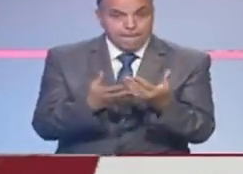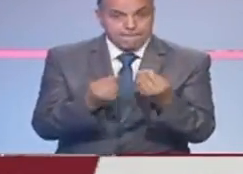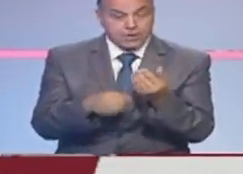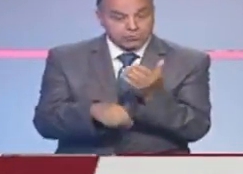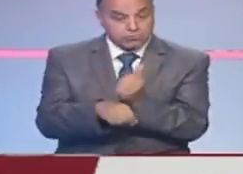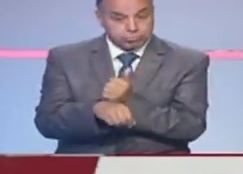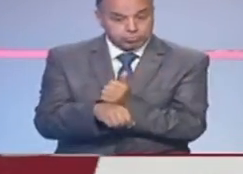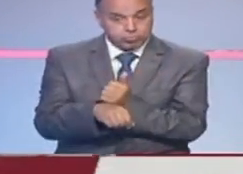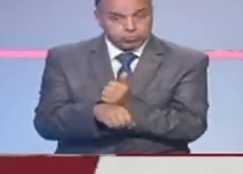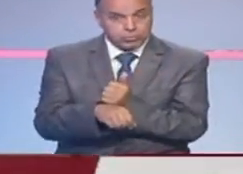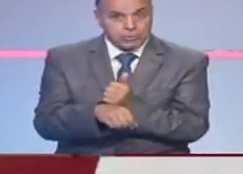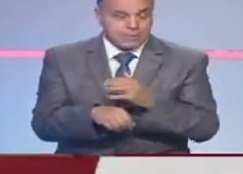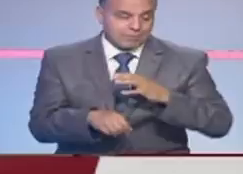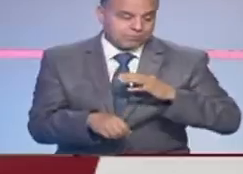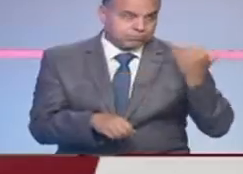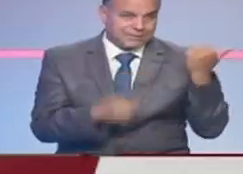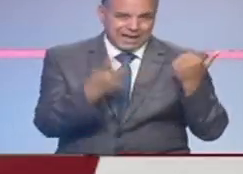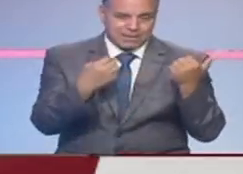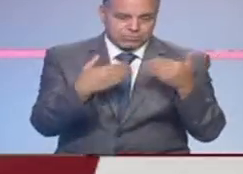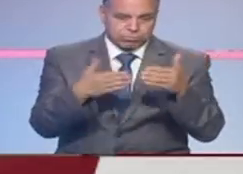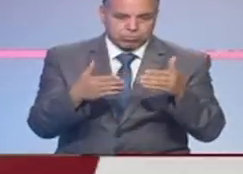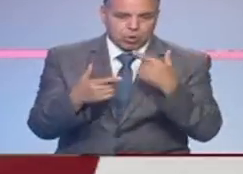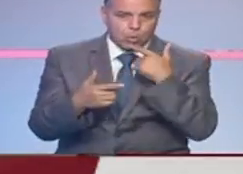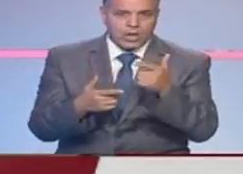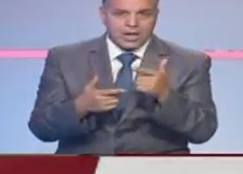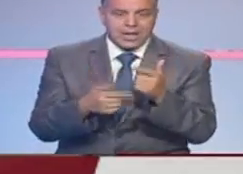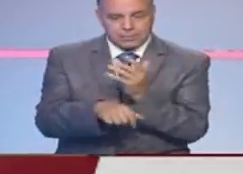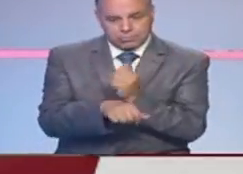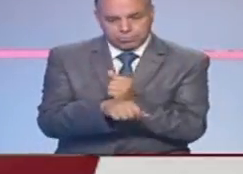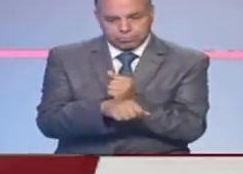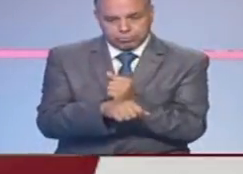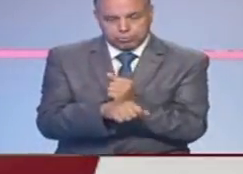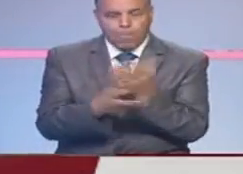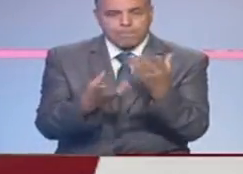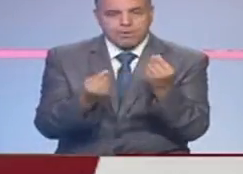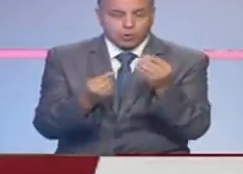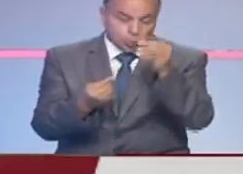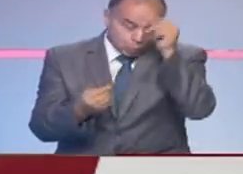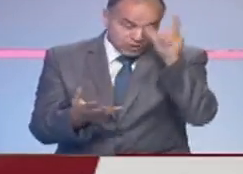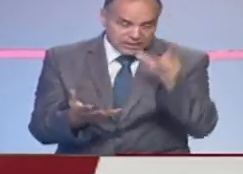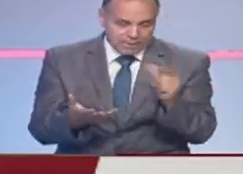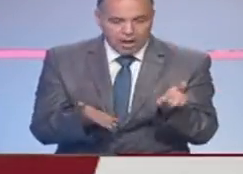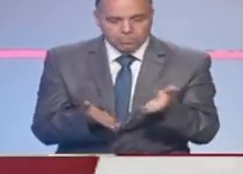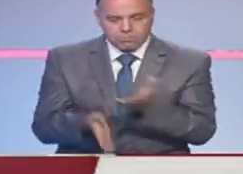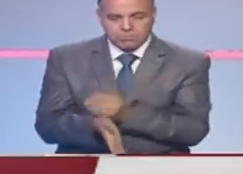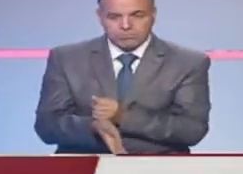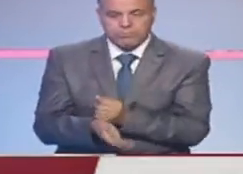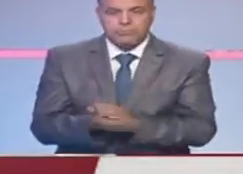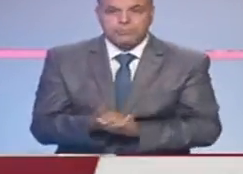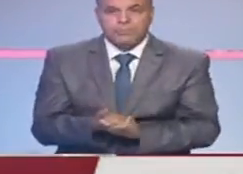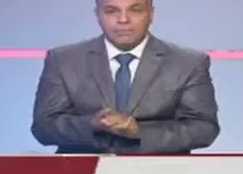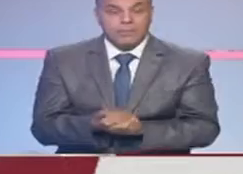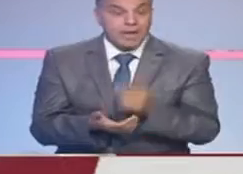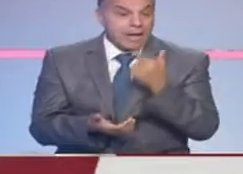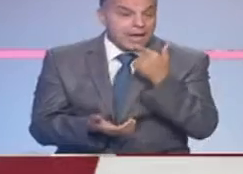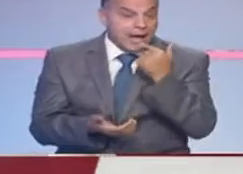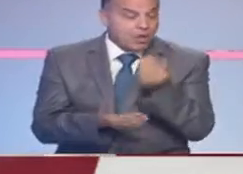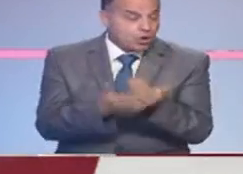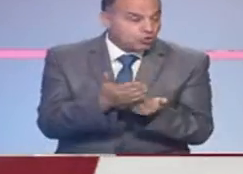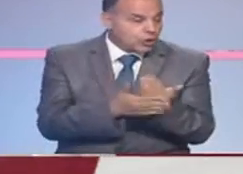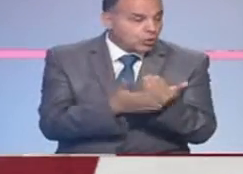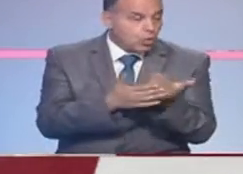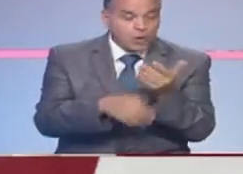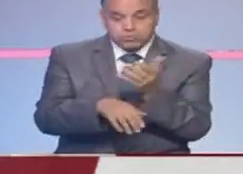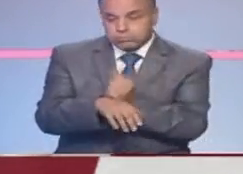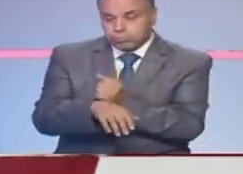الملقحين بعد اليومين ال مفتوحين لعمليات التلقيح المكثف بكامل تراب الجمهوريه وبالرغم من تطور عدد